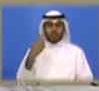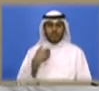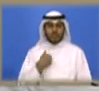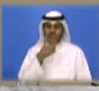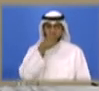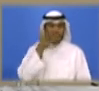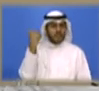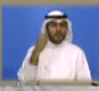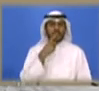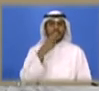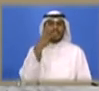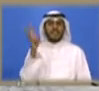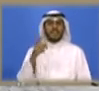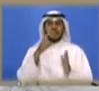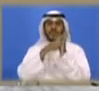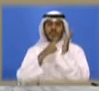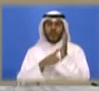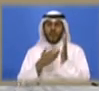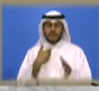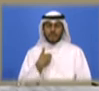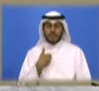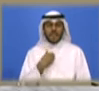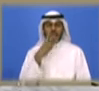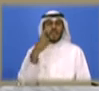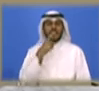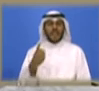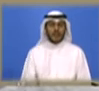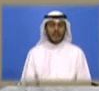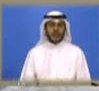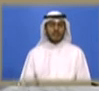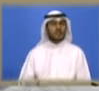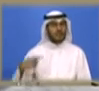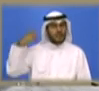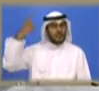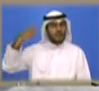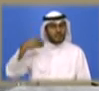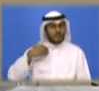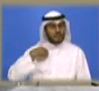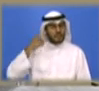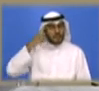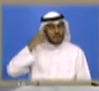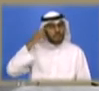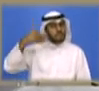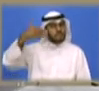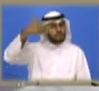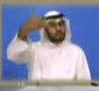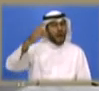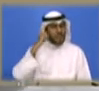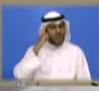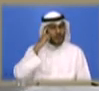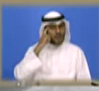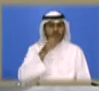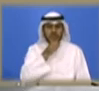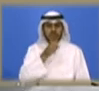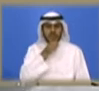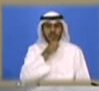منذ أكثر من 30 عام. وبالتالي إن شاء الله نظرة مستقبلية مثل ما كانت هناك نظرة مستقبلية عند الآباء